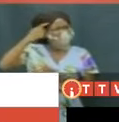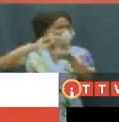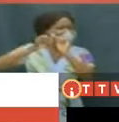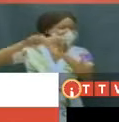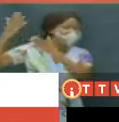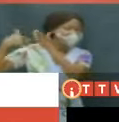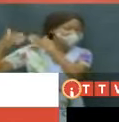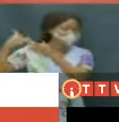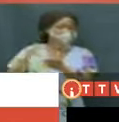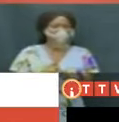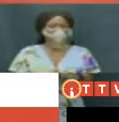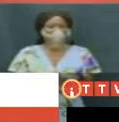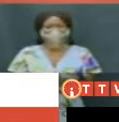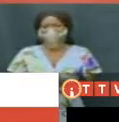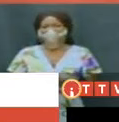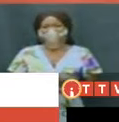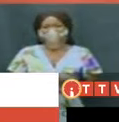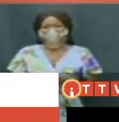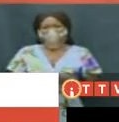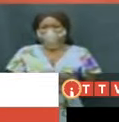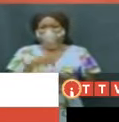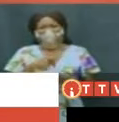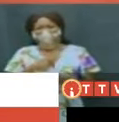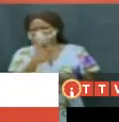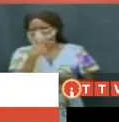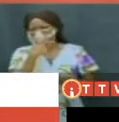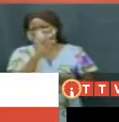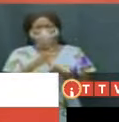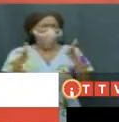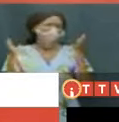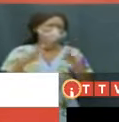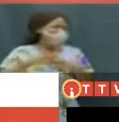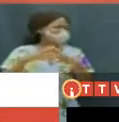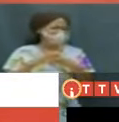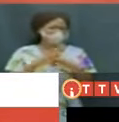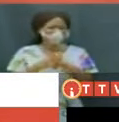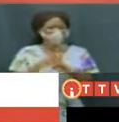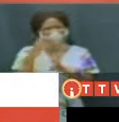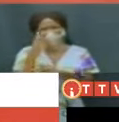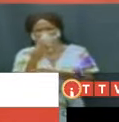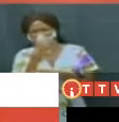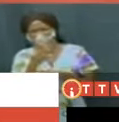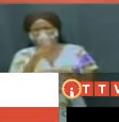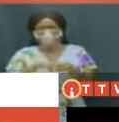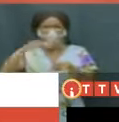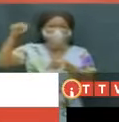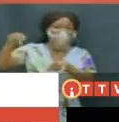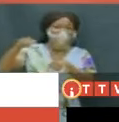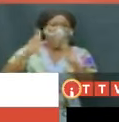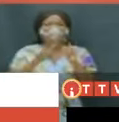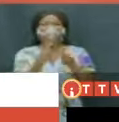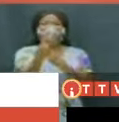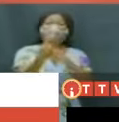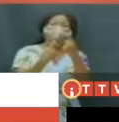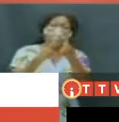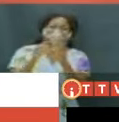mbuyomu, sizinali zodabwitsa kwambiri kuona kuti anthu samakambirana. Kananji pano ndiye ndi intaneti